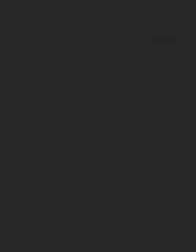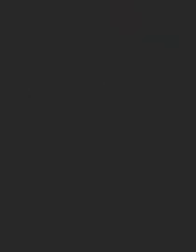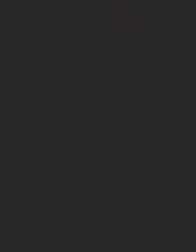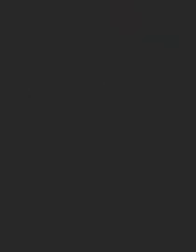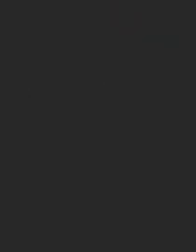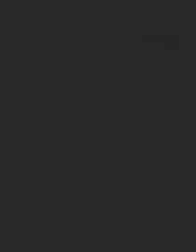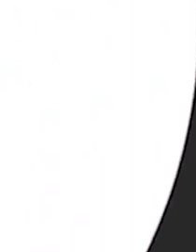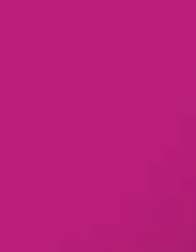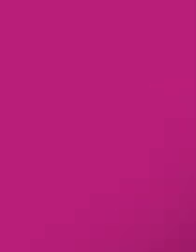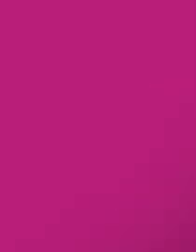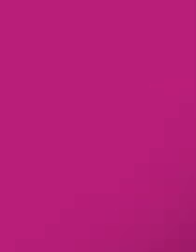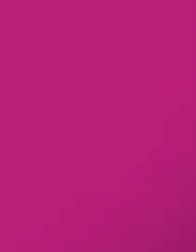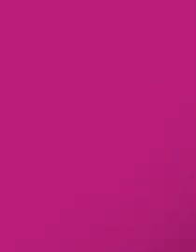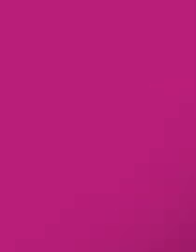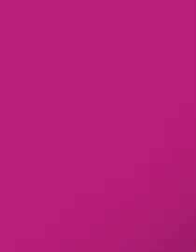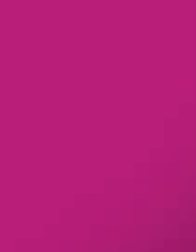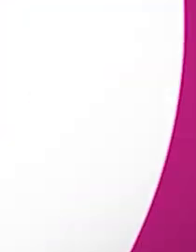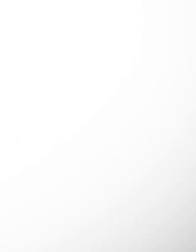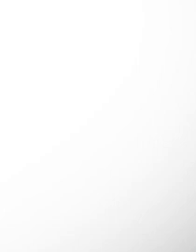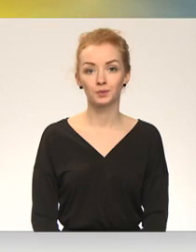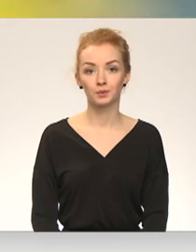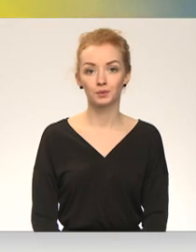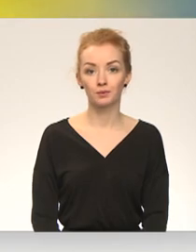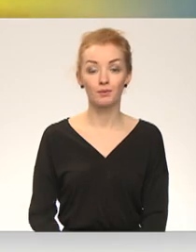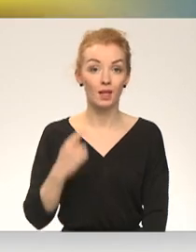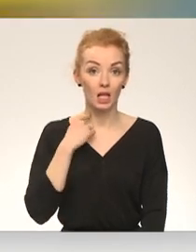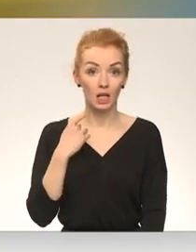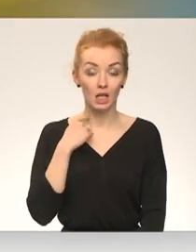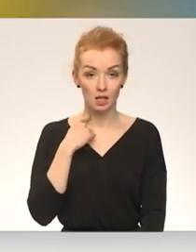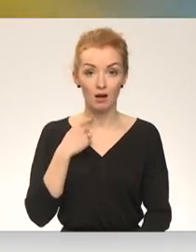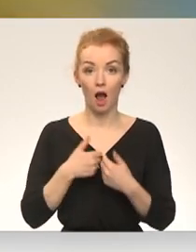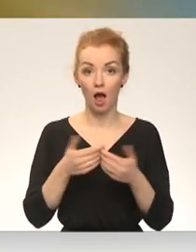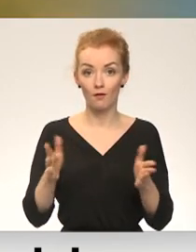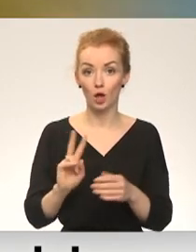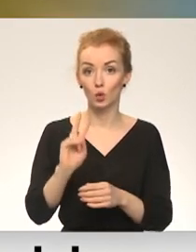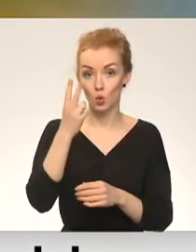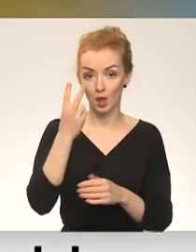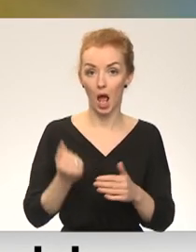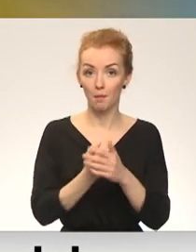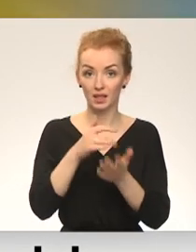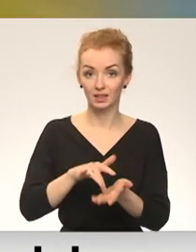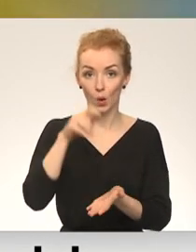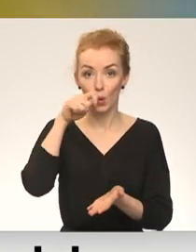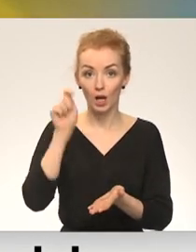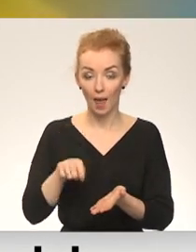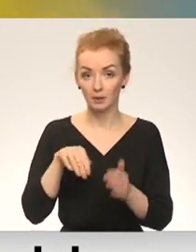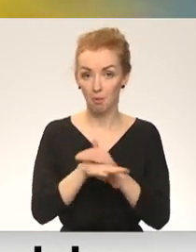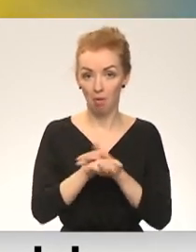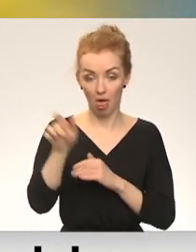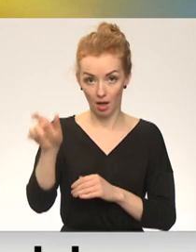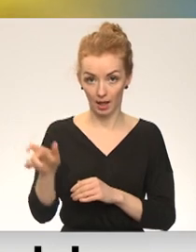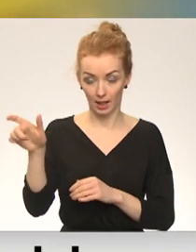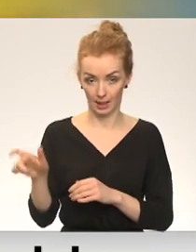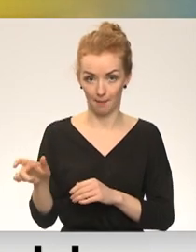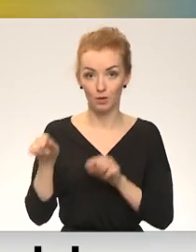Re, viss ēters ir te! Rīgā durvis vērs otrs atbalsts centrs Ukrainas iedzīvotājiem. Tā uzdevums